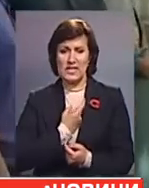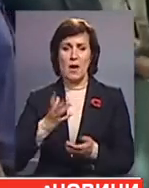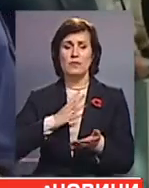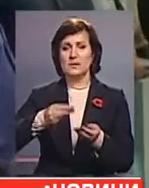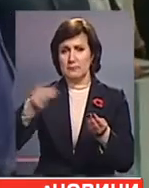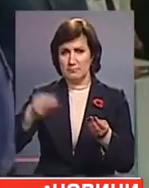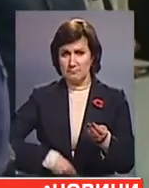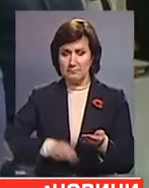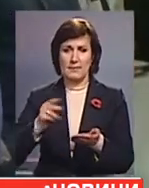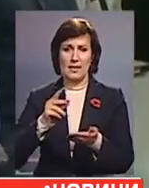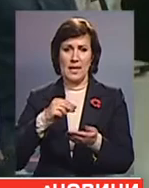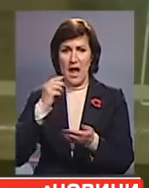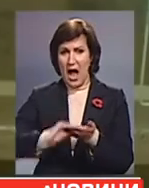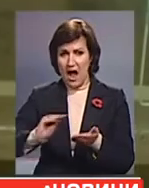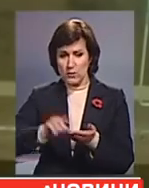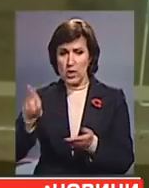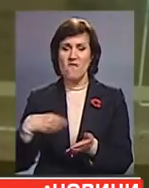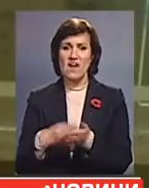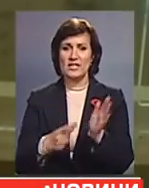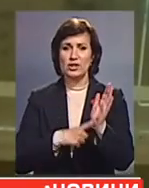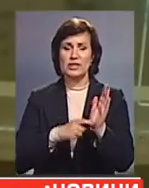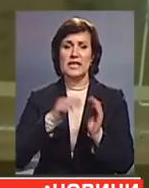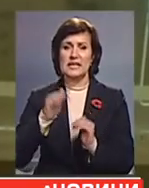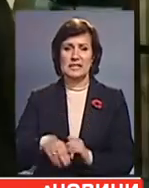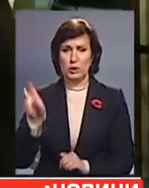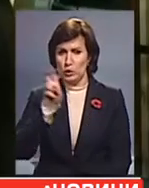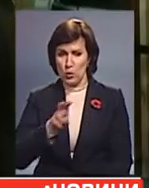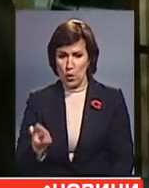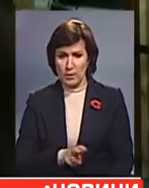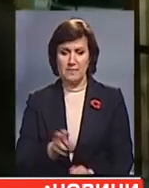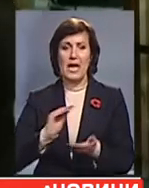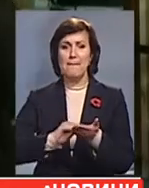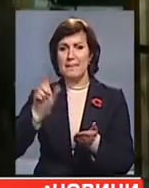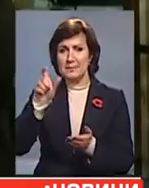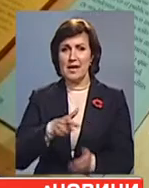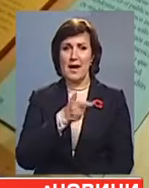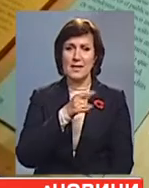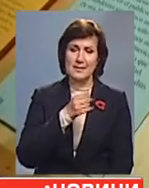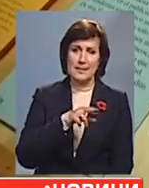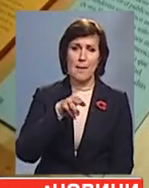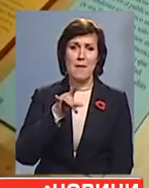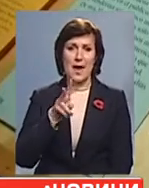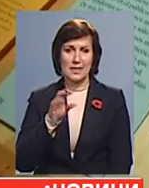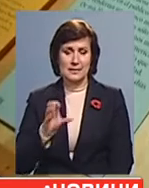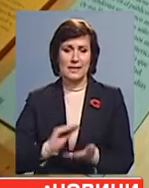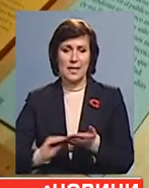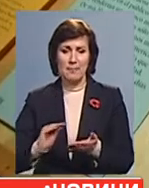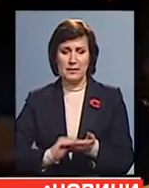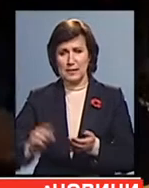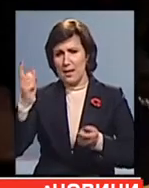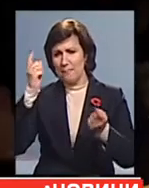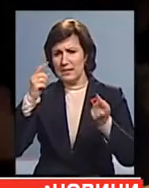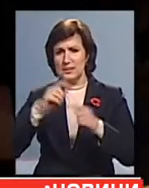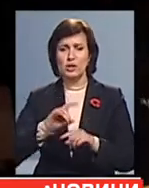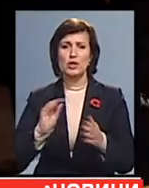столиці Боготі. Його вартість – 60 тисяч доларів. Колумбійський письменник Габріель Гарсія Маркес написав свій містичний роман